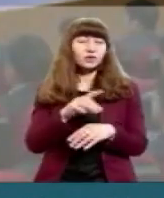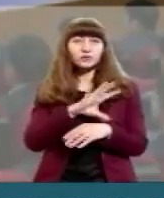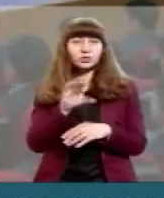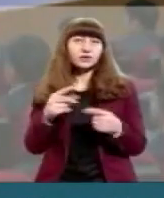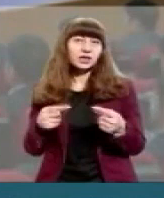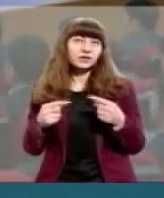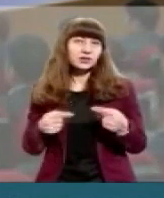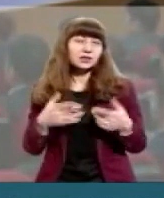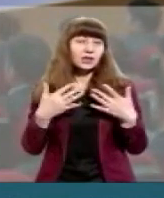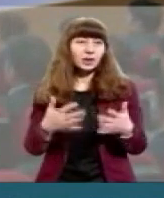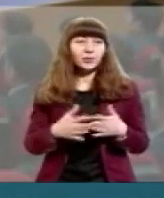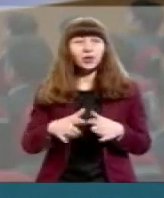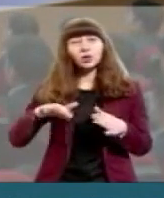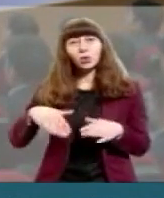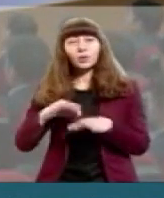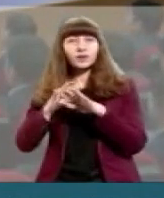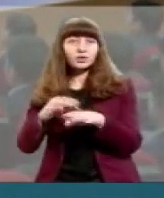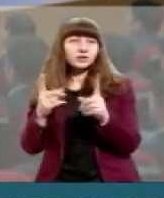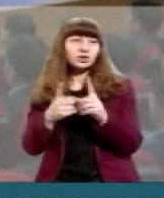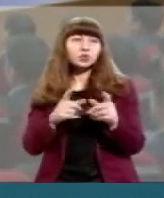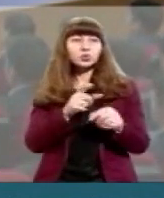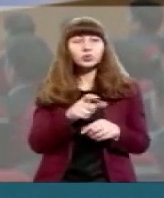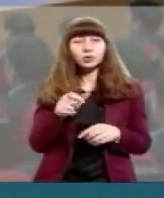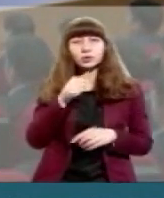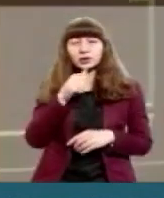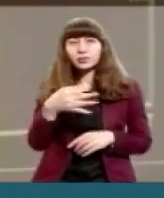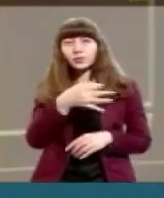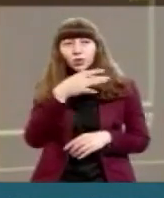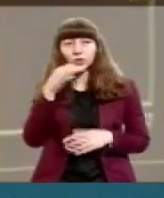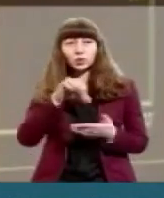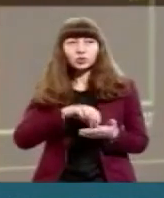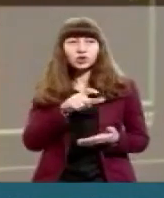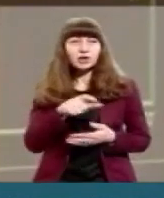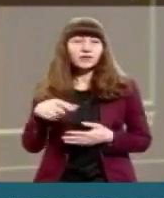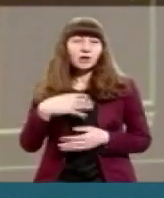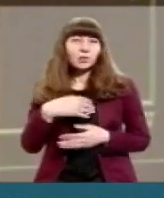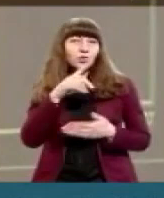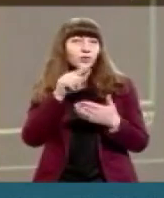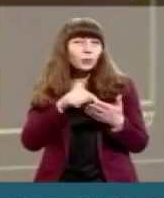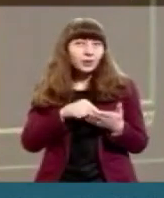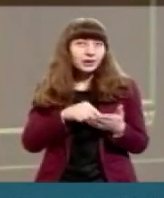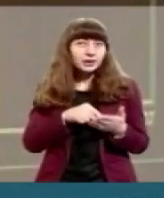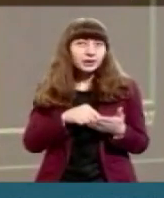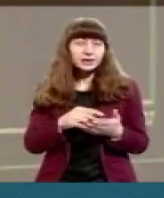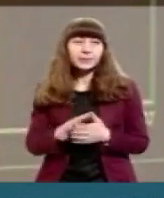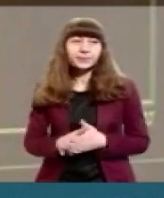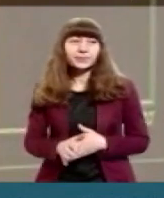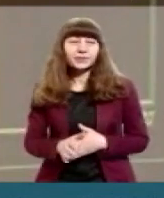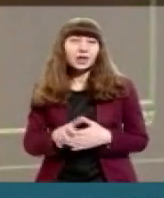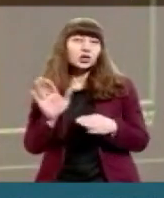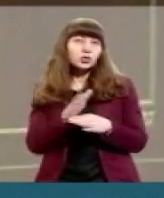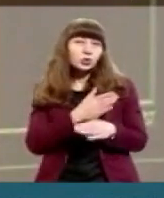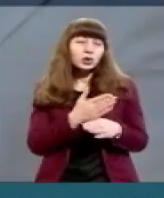Позже вице-министр провел встречу с населением Кустанайской области. Многих присутствующих в зале волновал вопрос исключения посредников